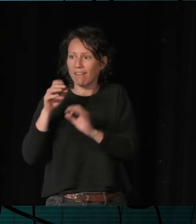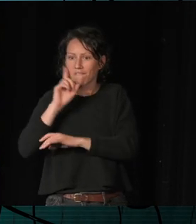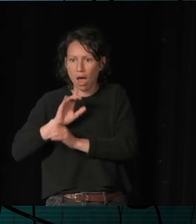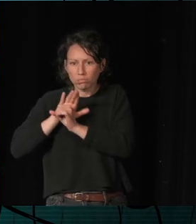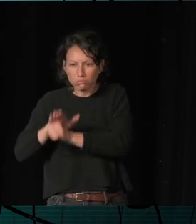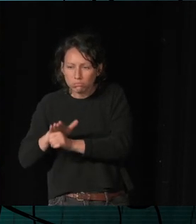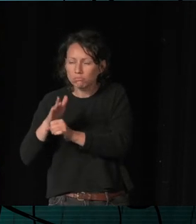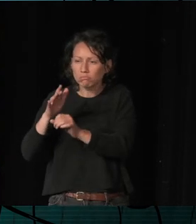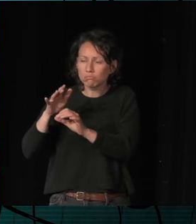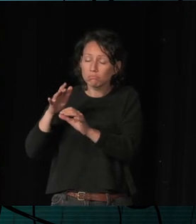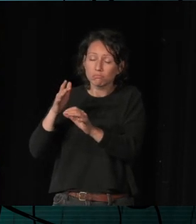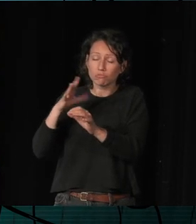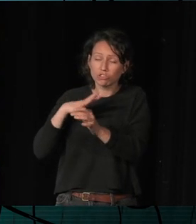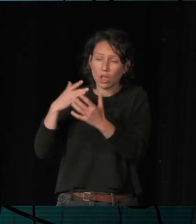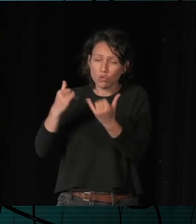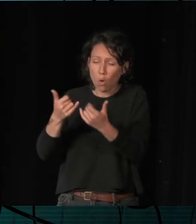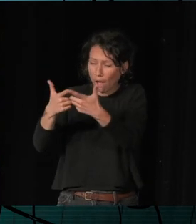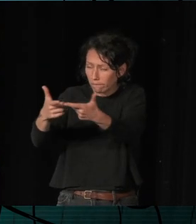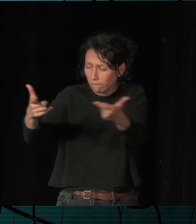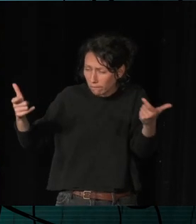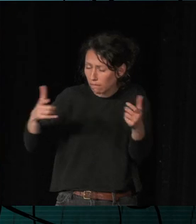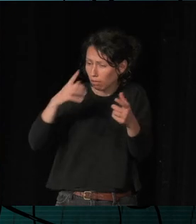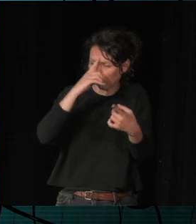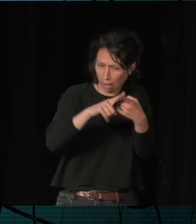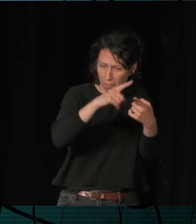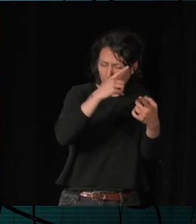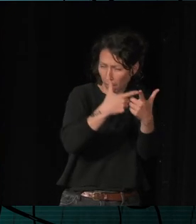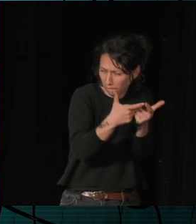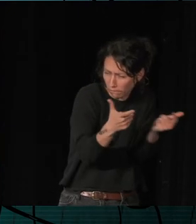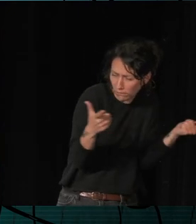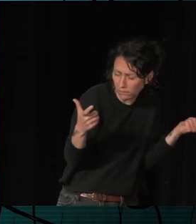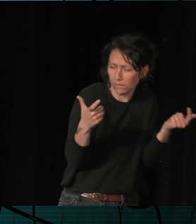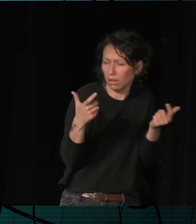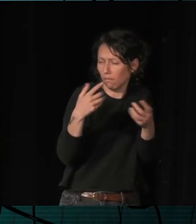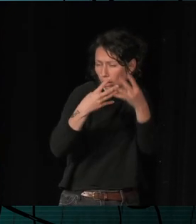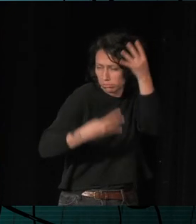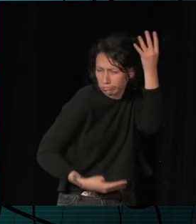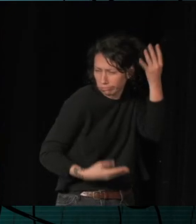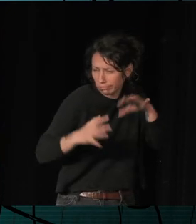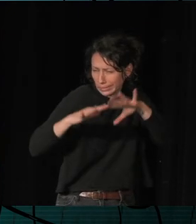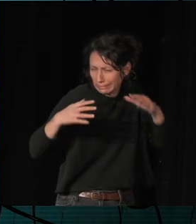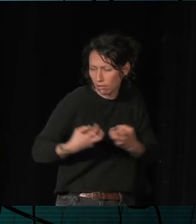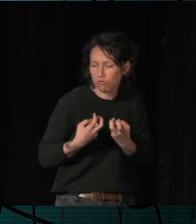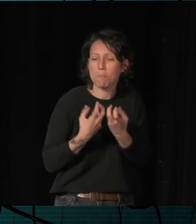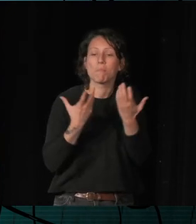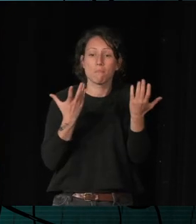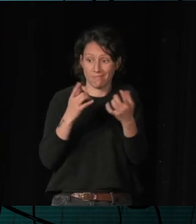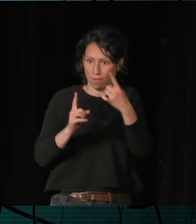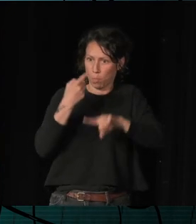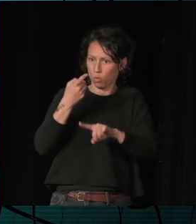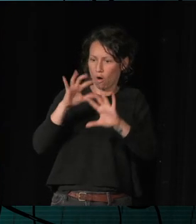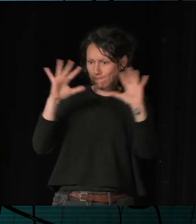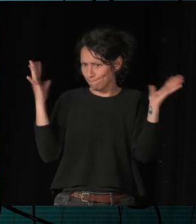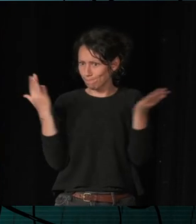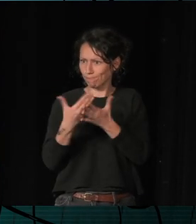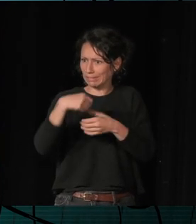Bref, on pourrait multiplier les exemples et je vais m'arrêter là, évidemment. Mais je pense qu'il est important de prendre en considération tous